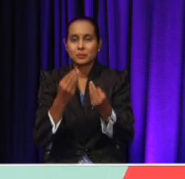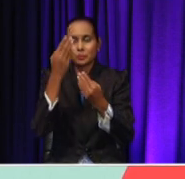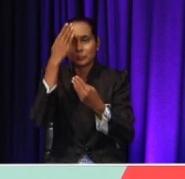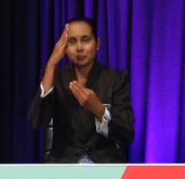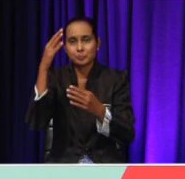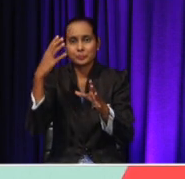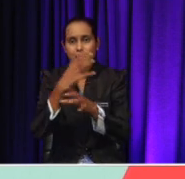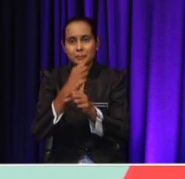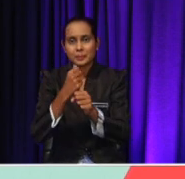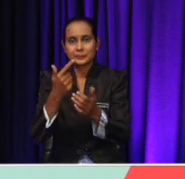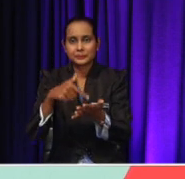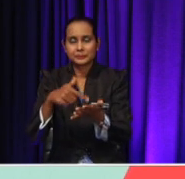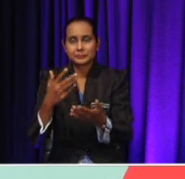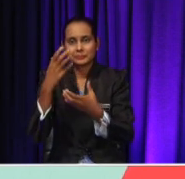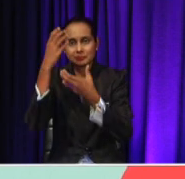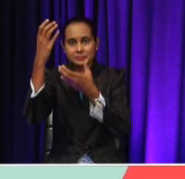ajukan ini